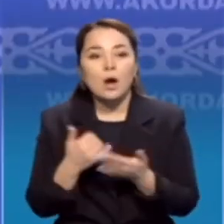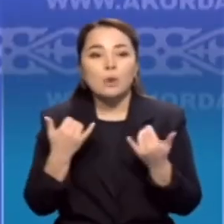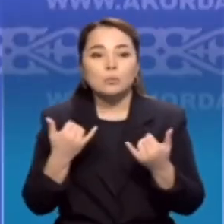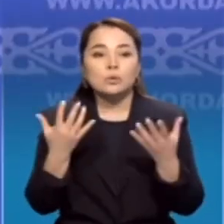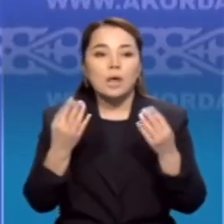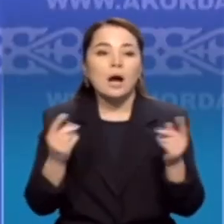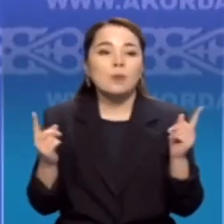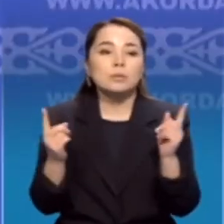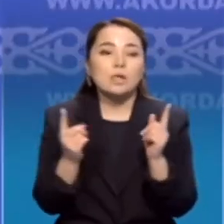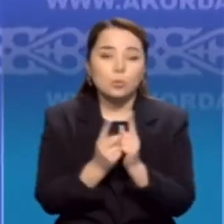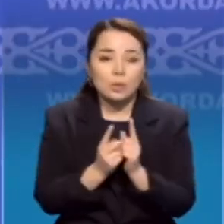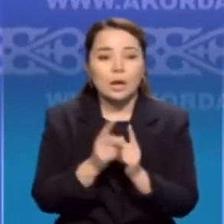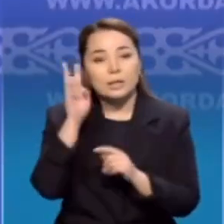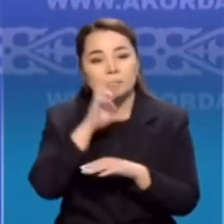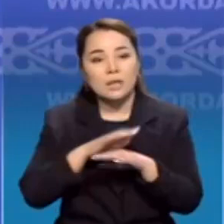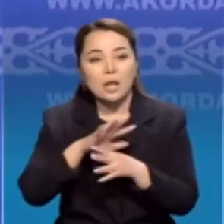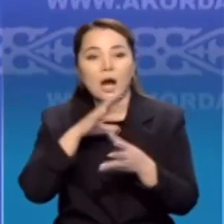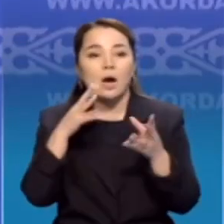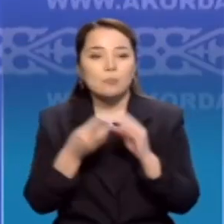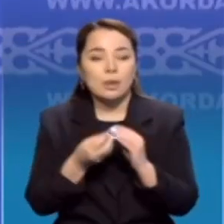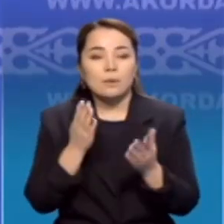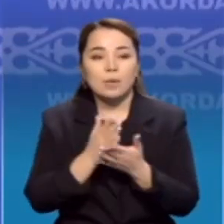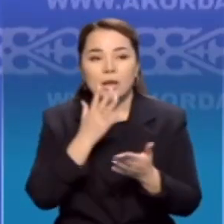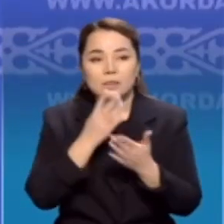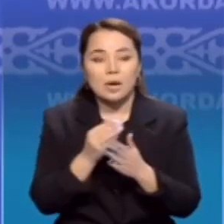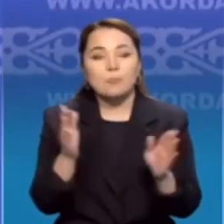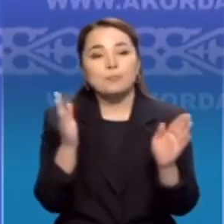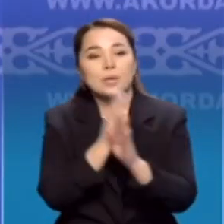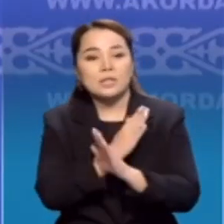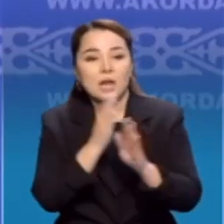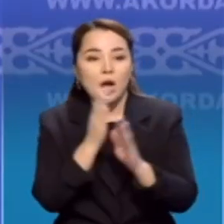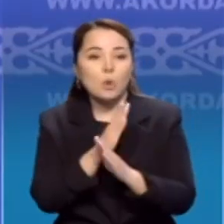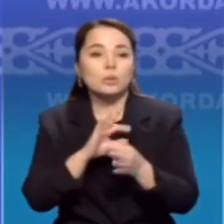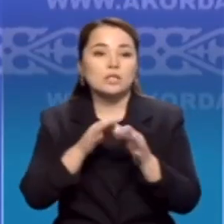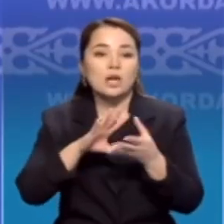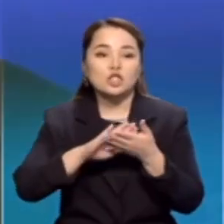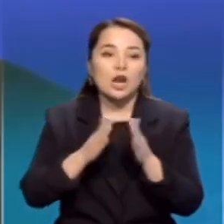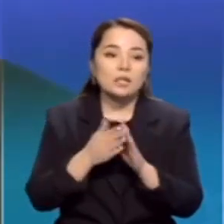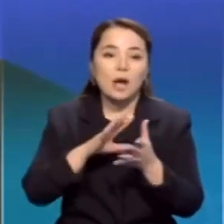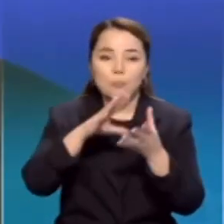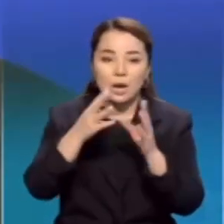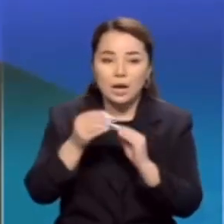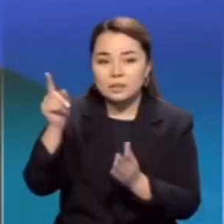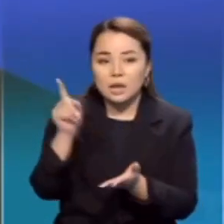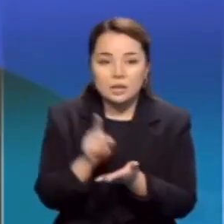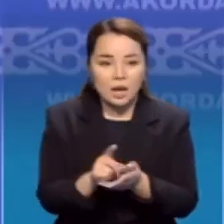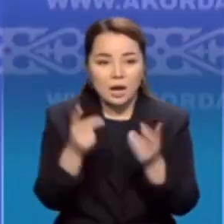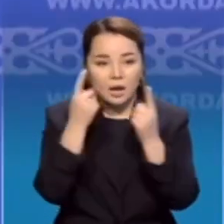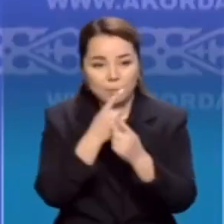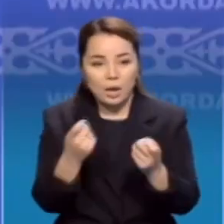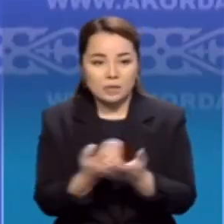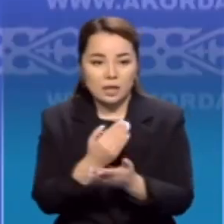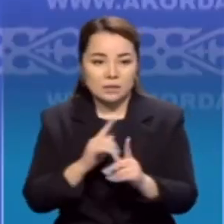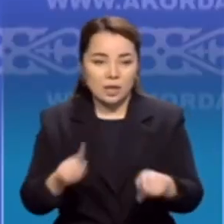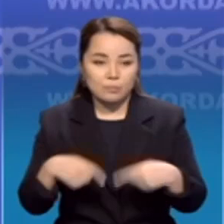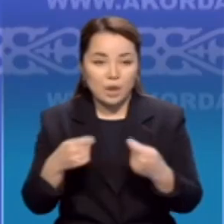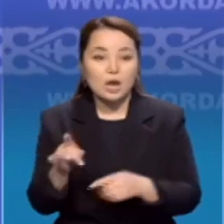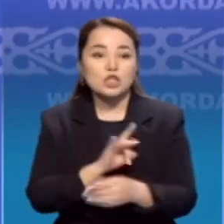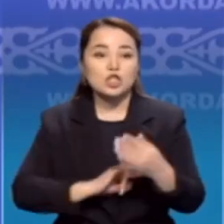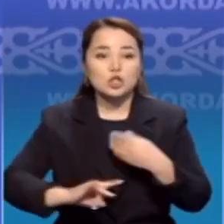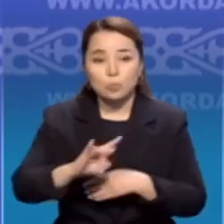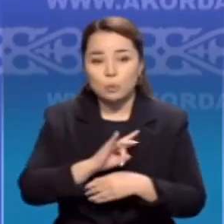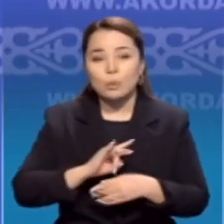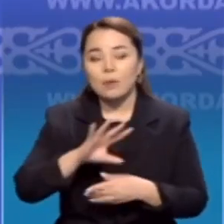бүгінгі қабылдауында елімізде қалыптасып жатқан гидрометеорологиялық жағдай туралы тиісті ақпарат бердім. Республикалық